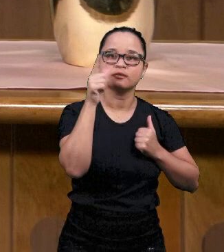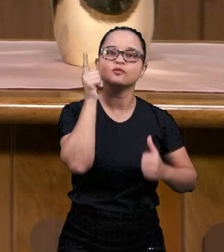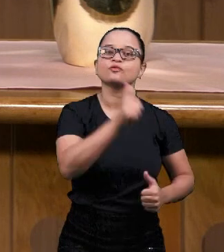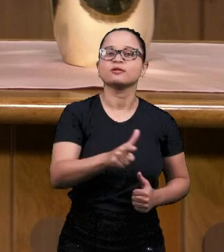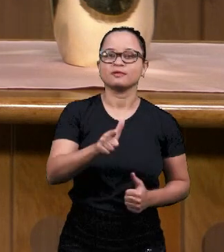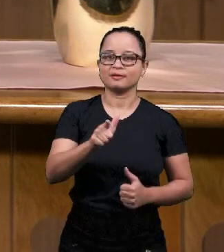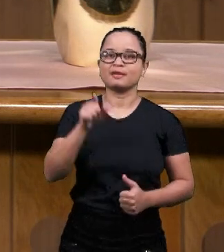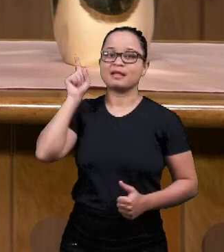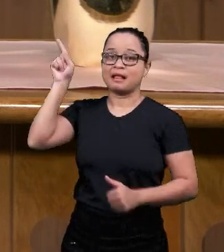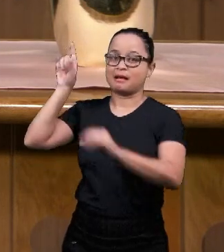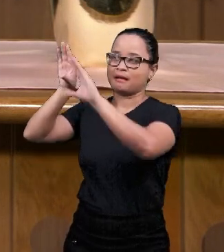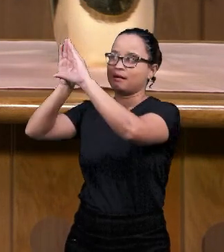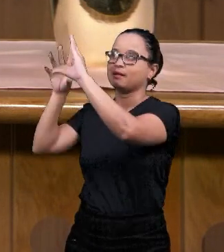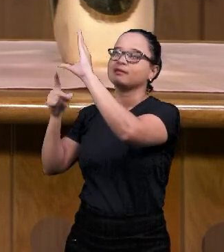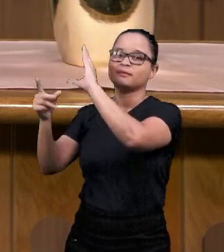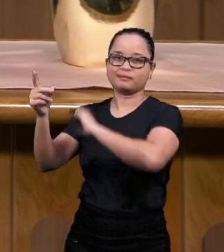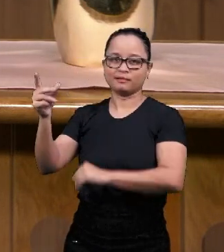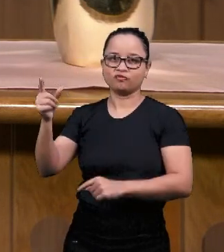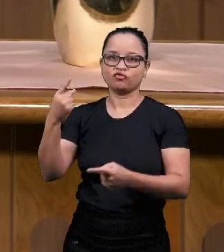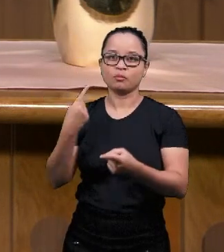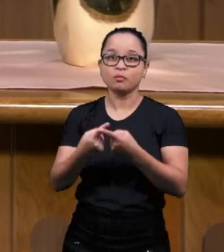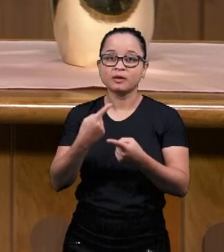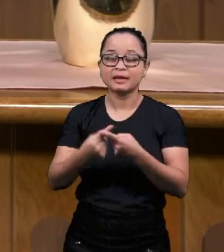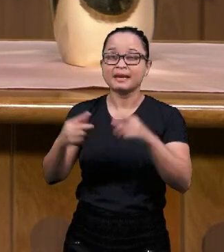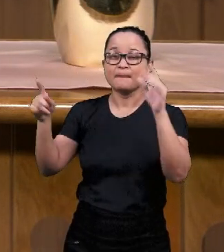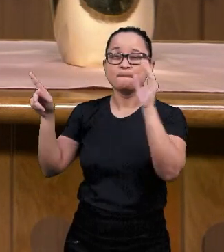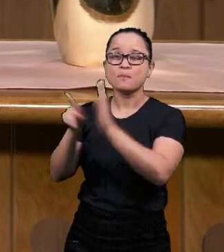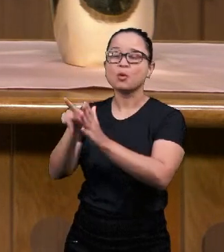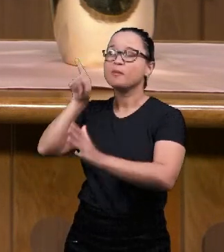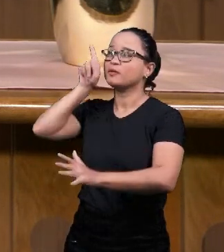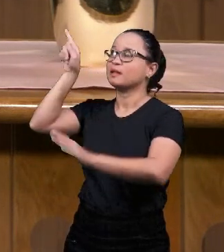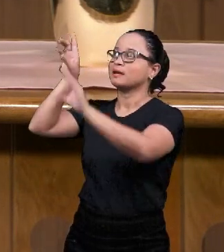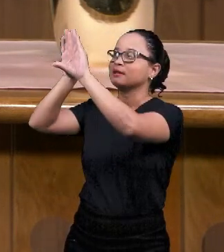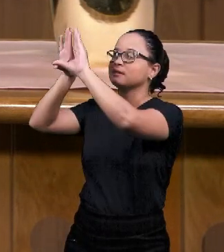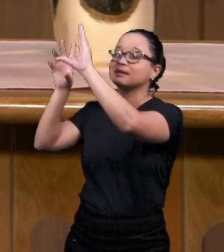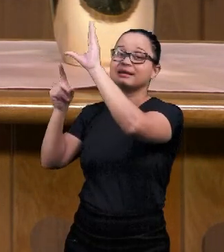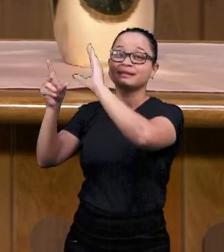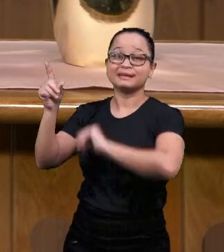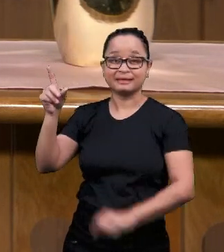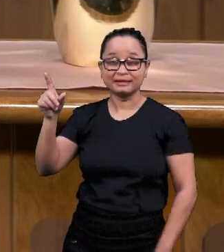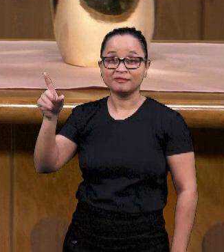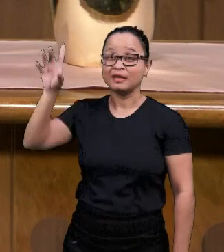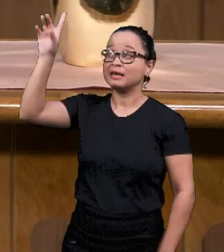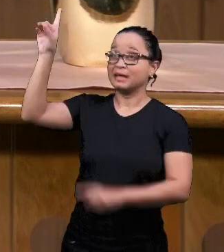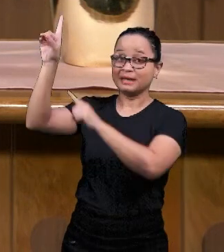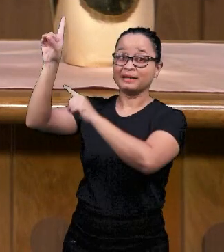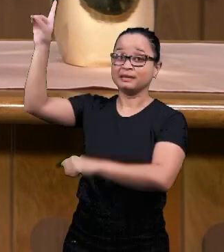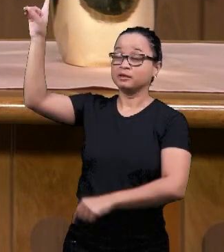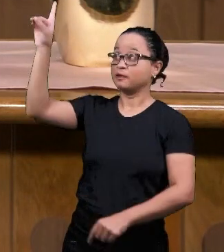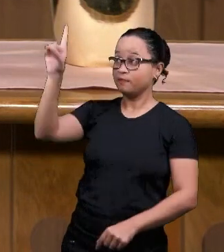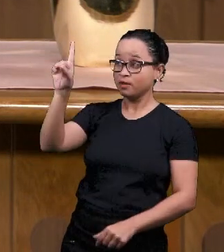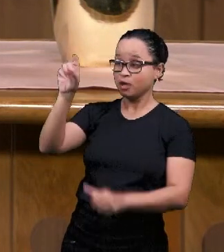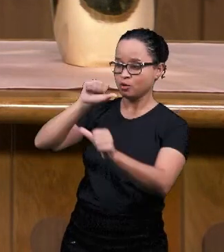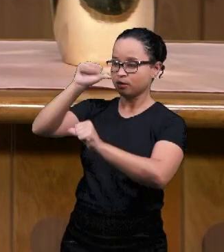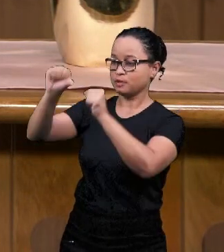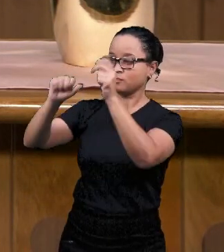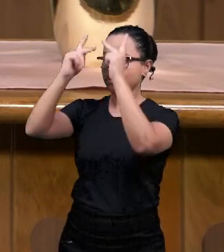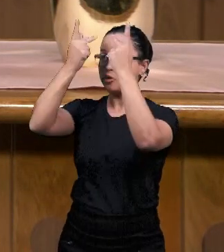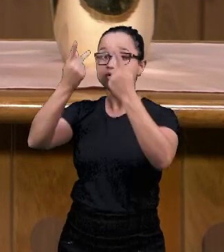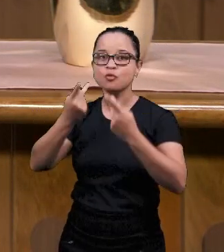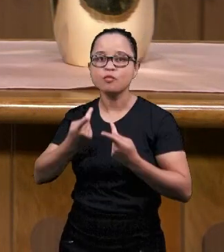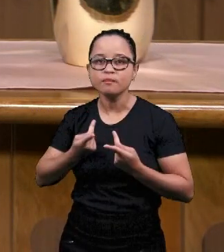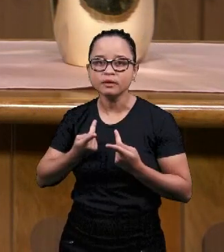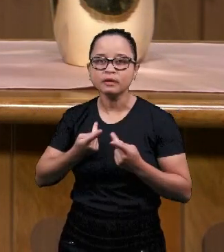чтобы ты мог иметь доступ к Царству Небесному. Он пришел из этого Царства, Он пришел из вечности,